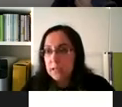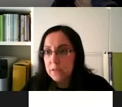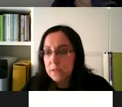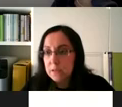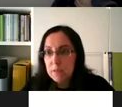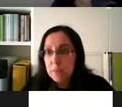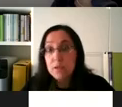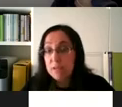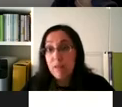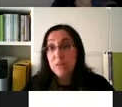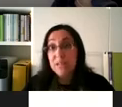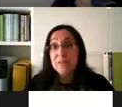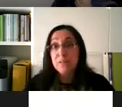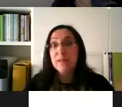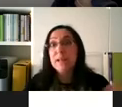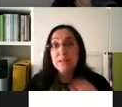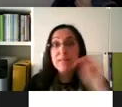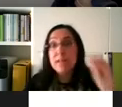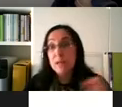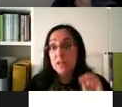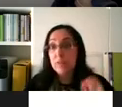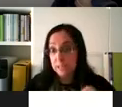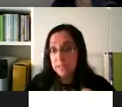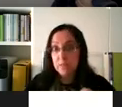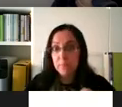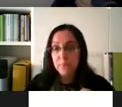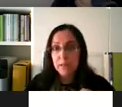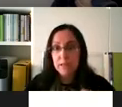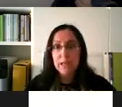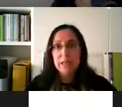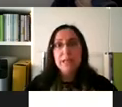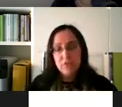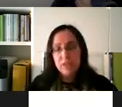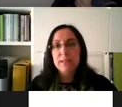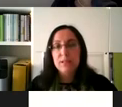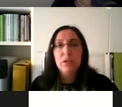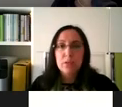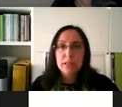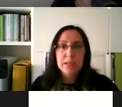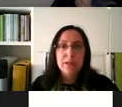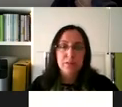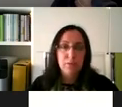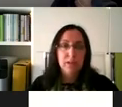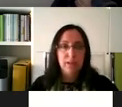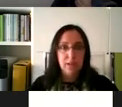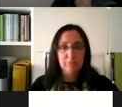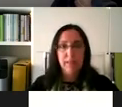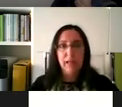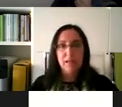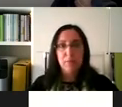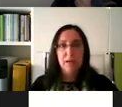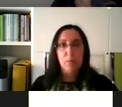nulla dell'iniziativa perché non era un'iniziativa che rientrava nei piani governativi ci sarebbe tanto altro da dire se volete